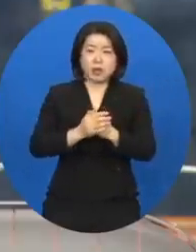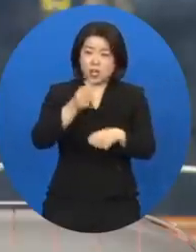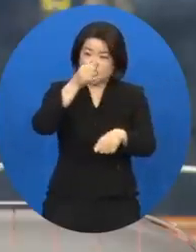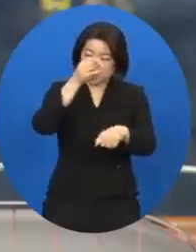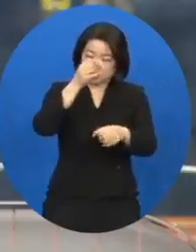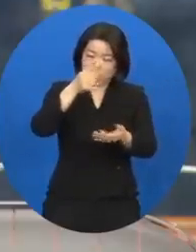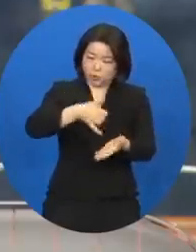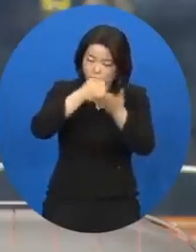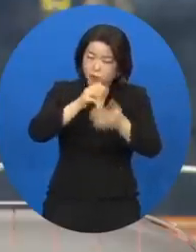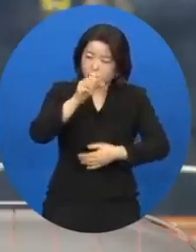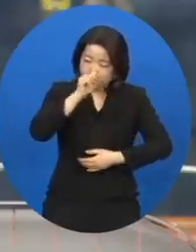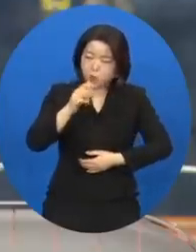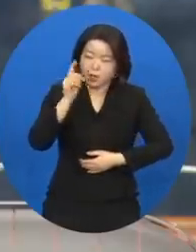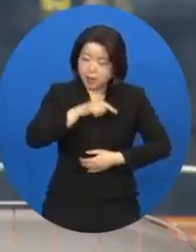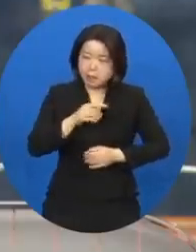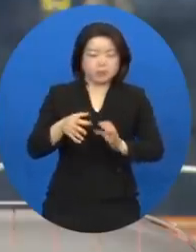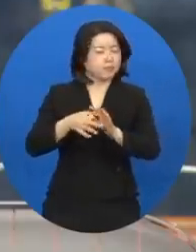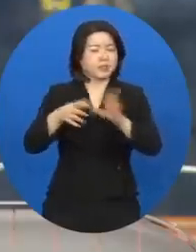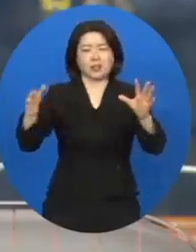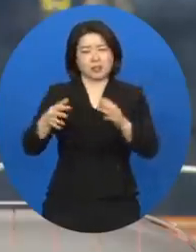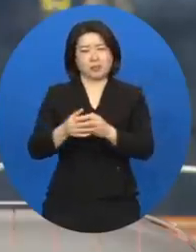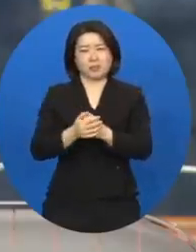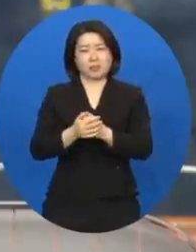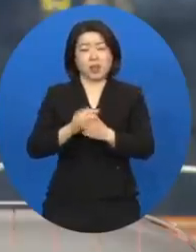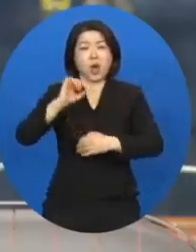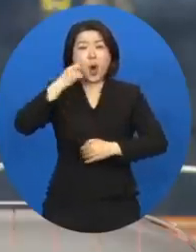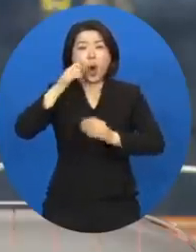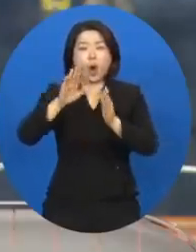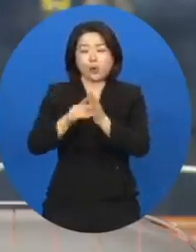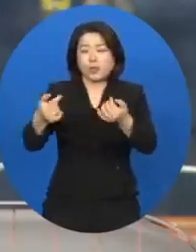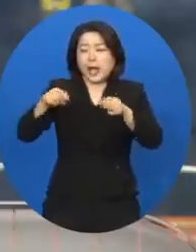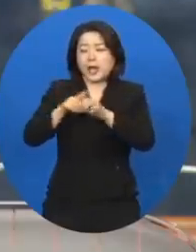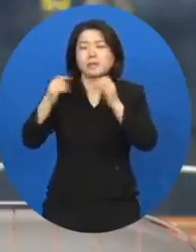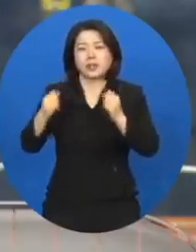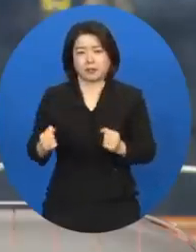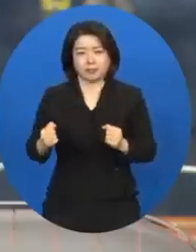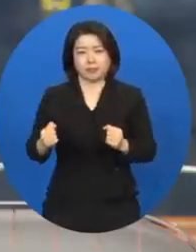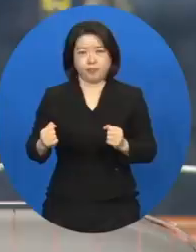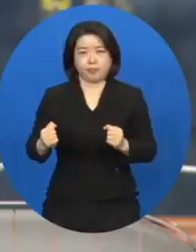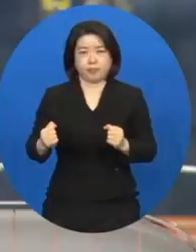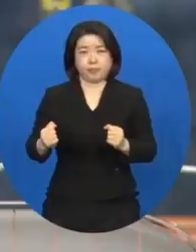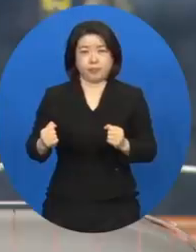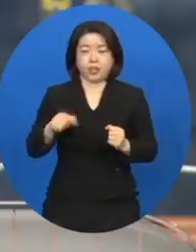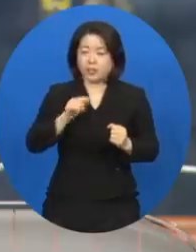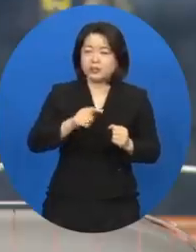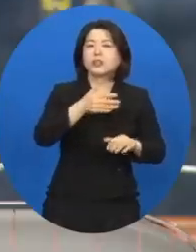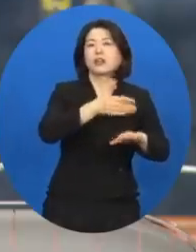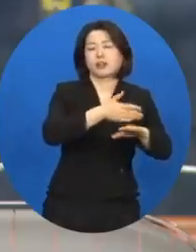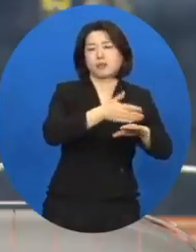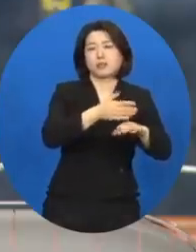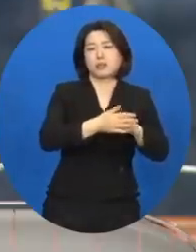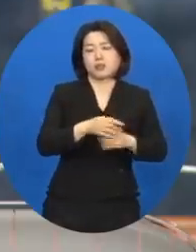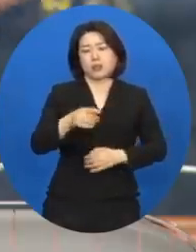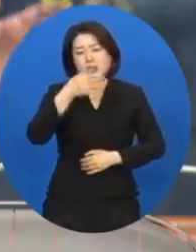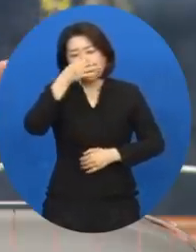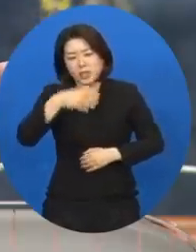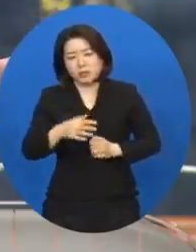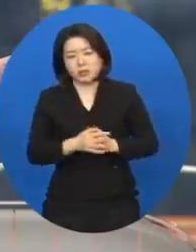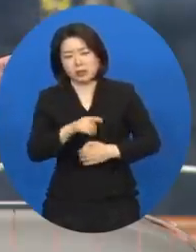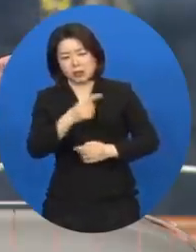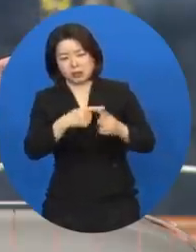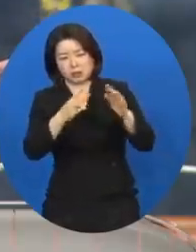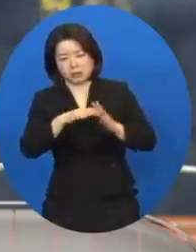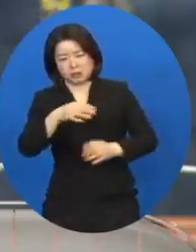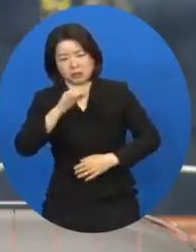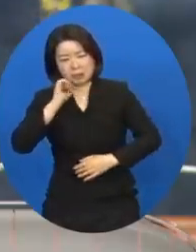없었어요. 어려울 때 같이 있어주는 거. 힘들다고, 이 교회 진짜 어려울 것 같다고 떠나지